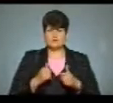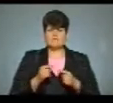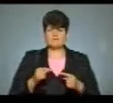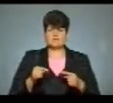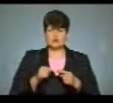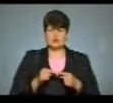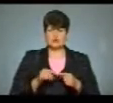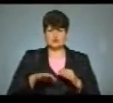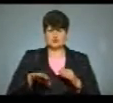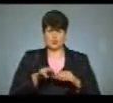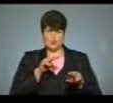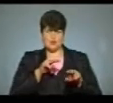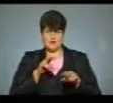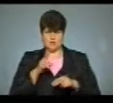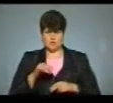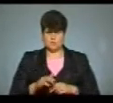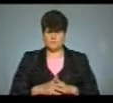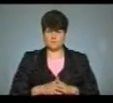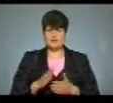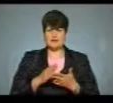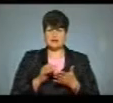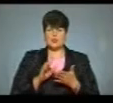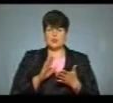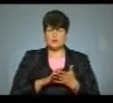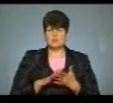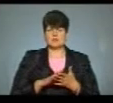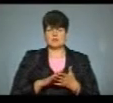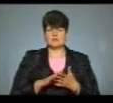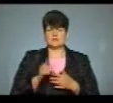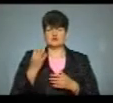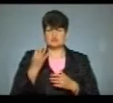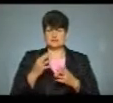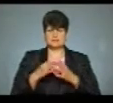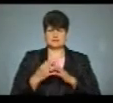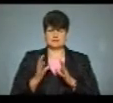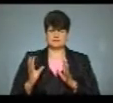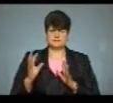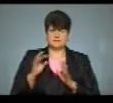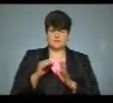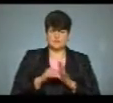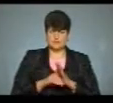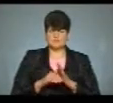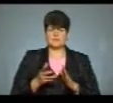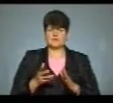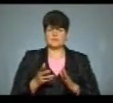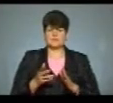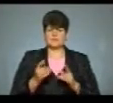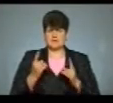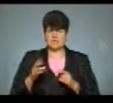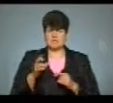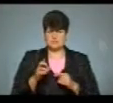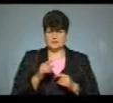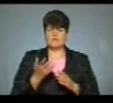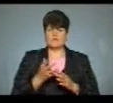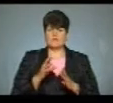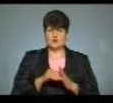зону нагляду. Йде облік свиней в зоні нагляду. Туди війшло 4 населені пункти, крім того, що друга частина Березовиці, яка не